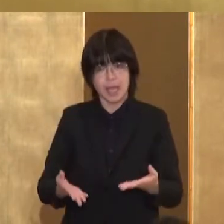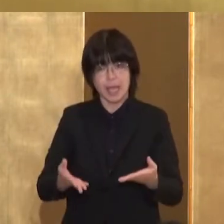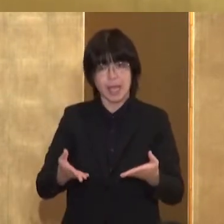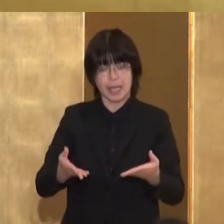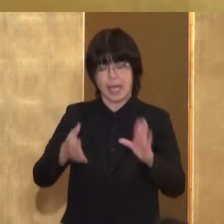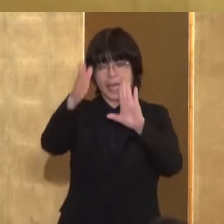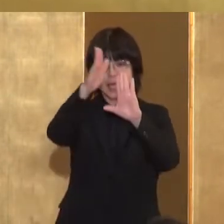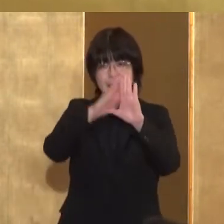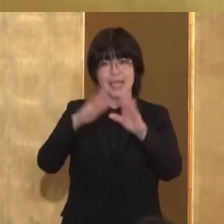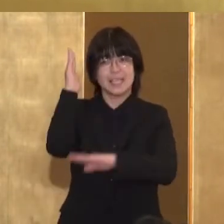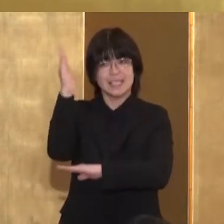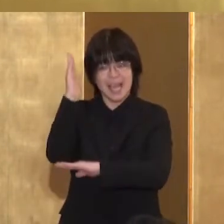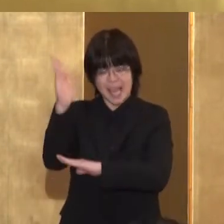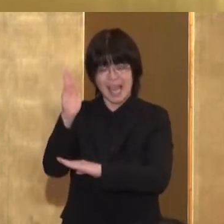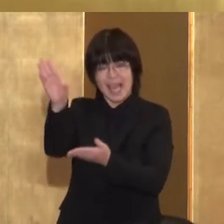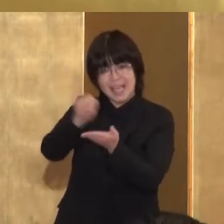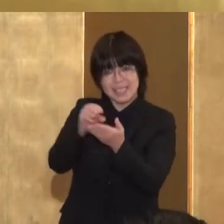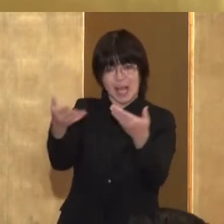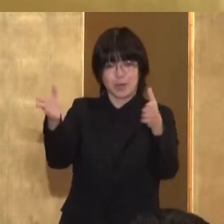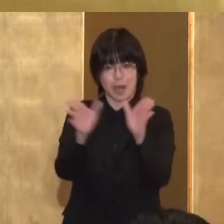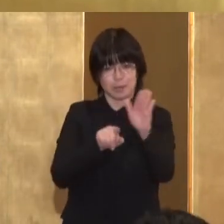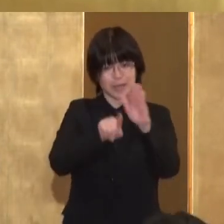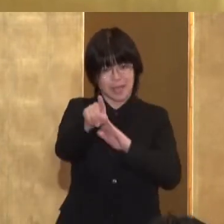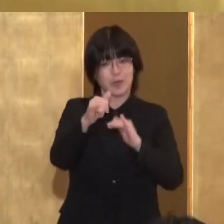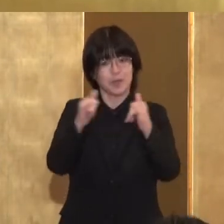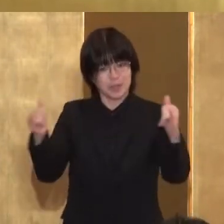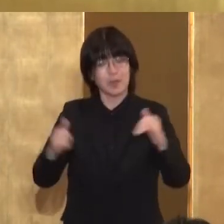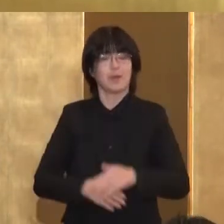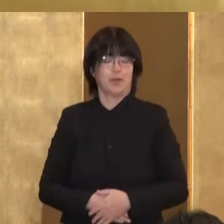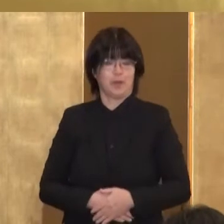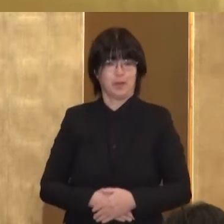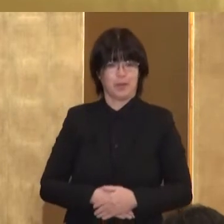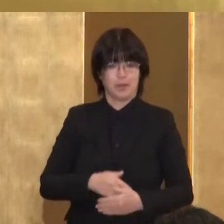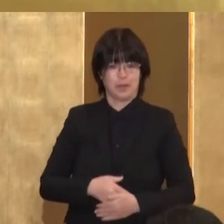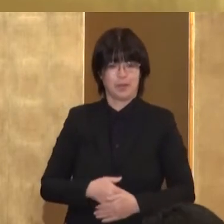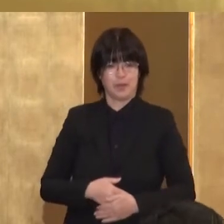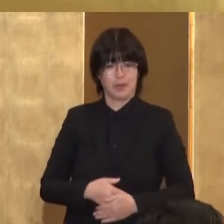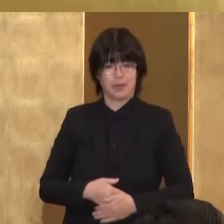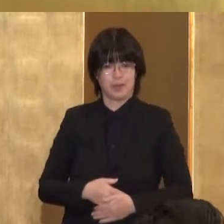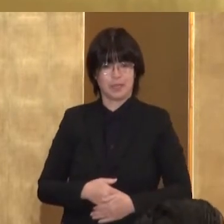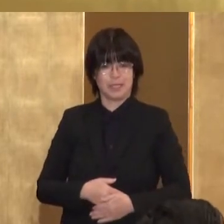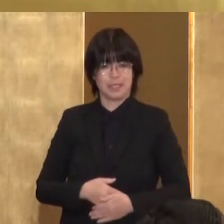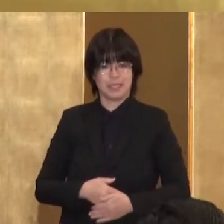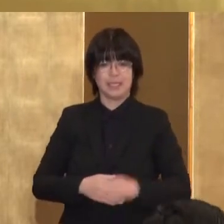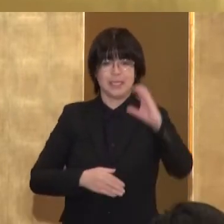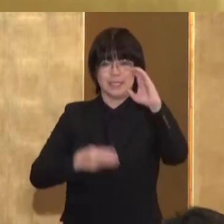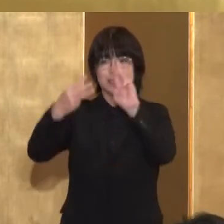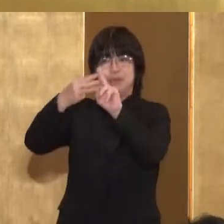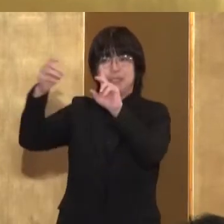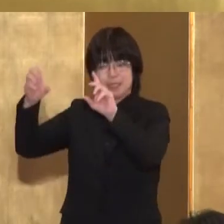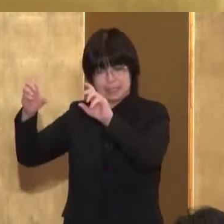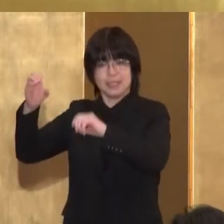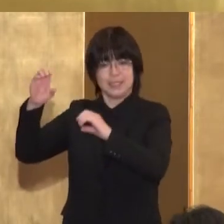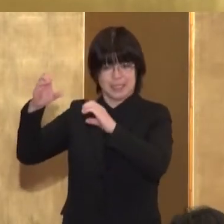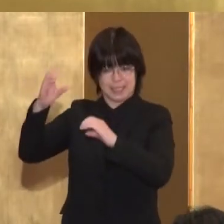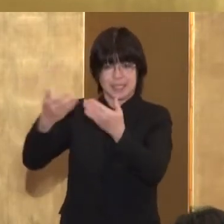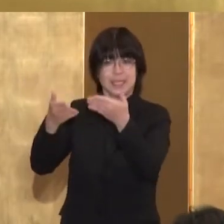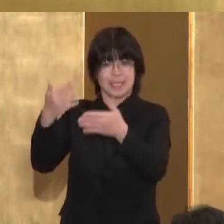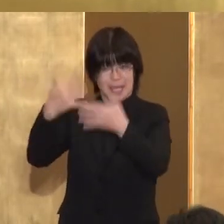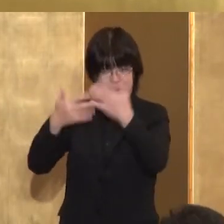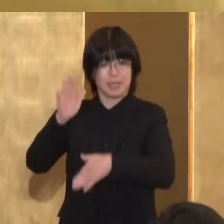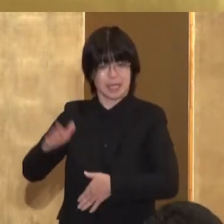政記者クラブの代表の方からご質問いただきます。はい、どうぞ。 CBC テレビの若尾と言います。よろしくお願い